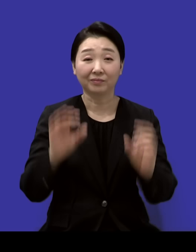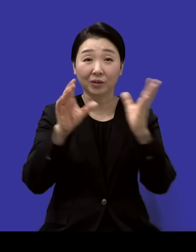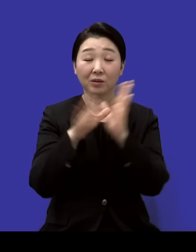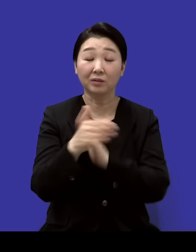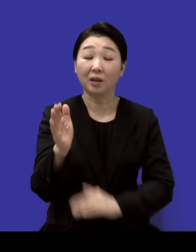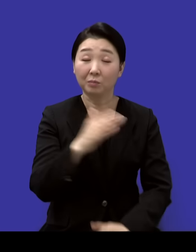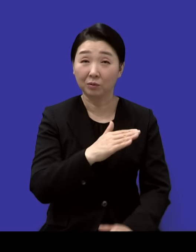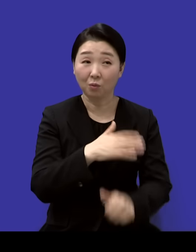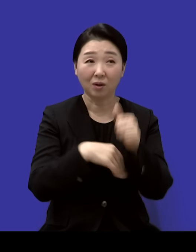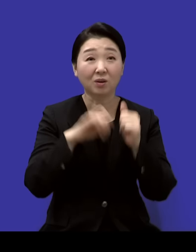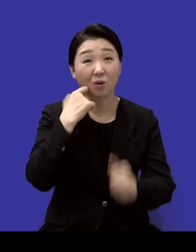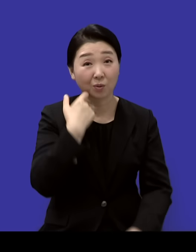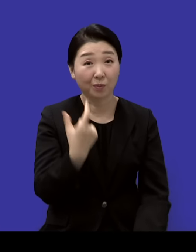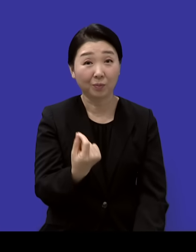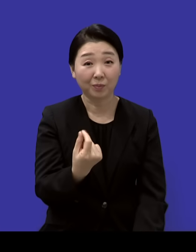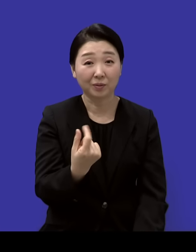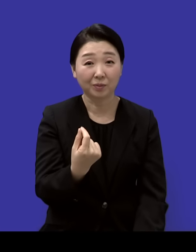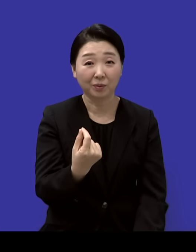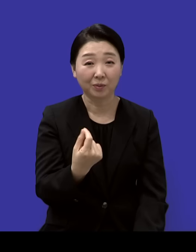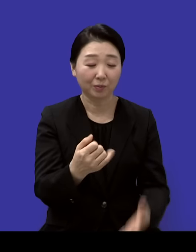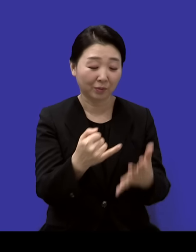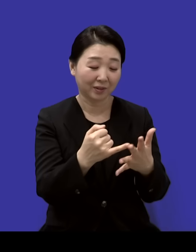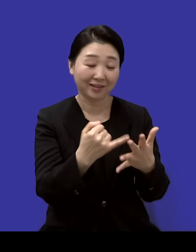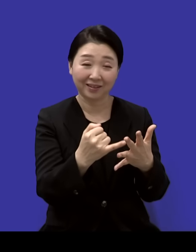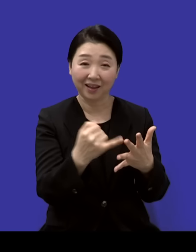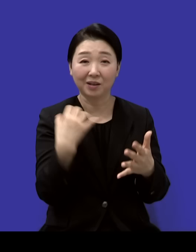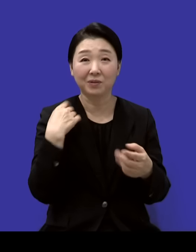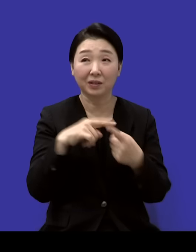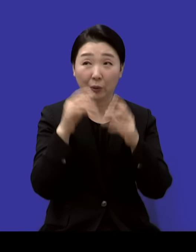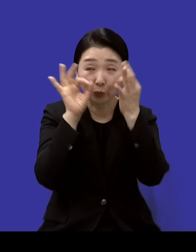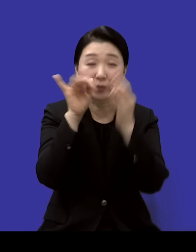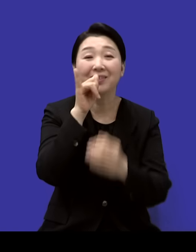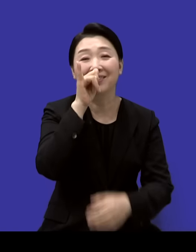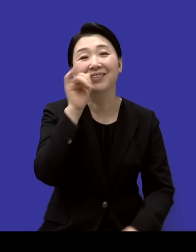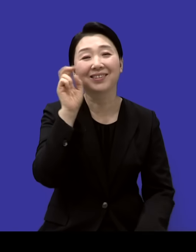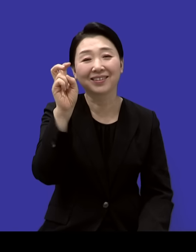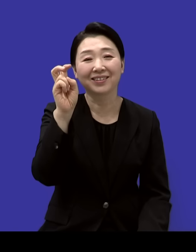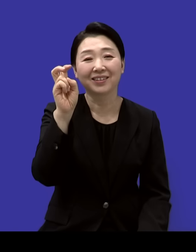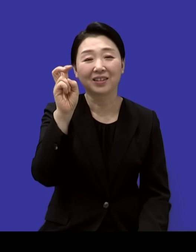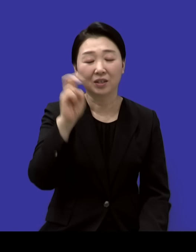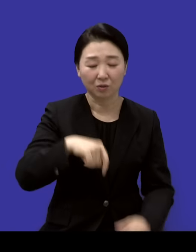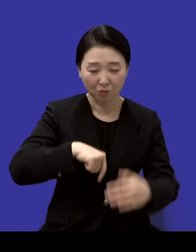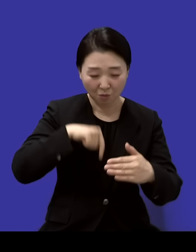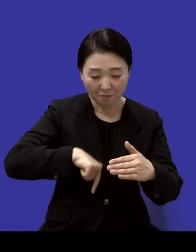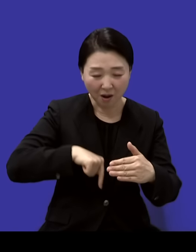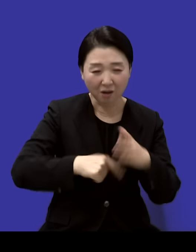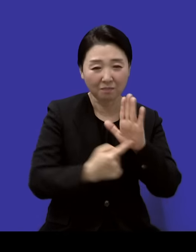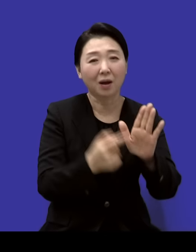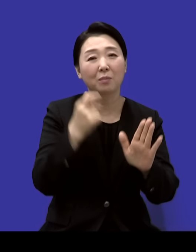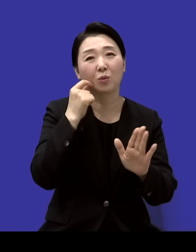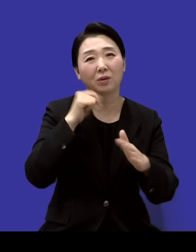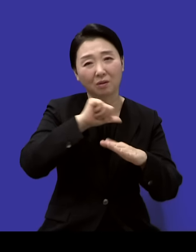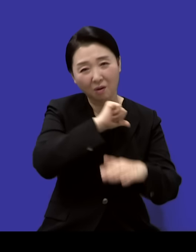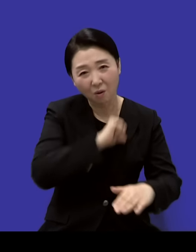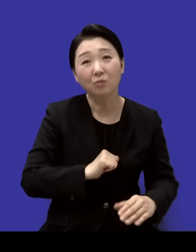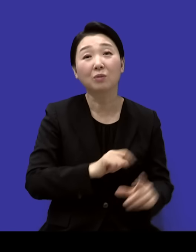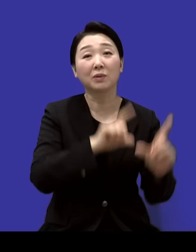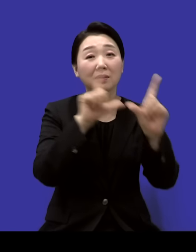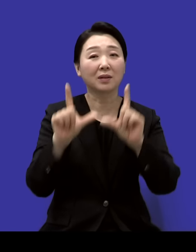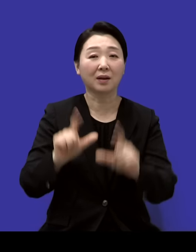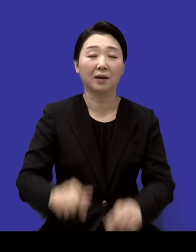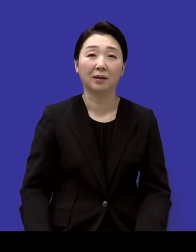어려운 환경을 또 그 셋째 딸로서 네, 눈치도 네. 봐가면서 네. 그렇죠. 그러니까 표출도 못하고 억누르며 사는 건데 이게 사람이